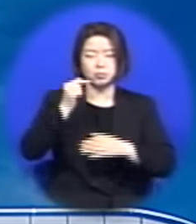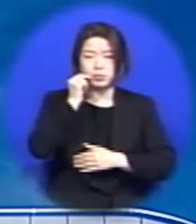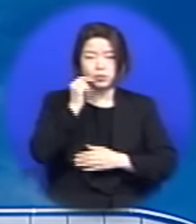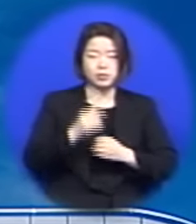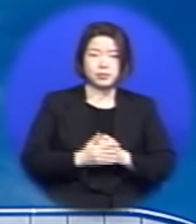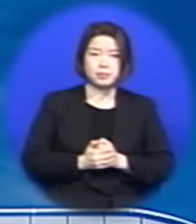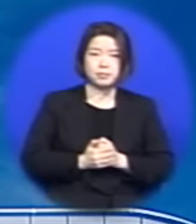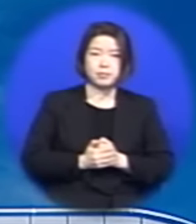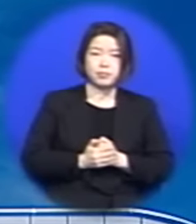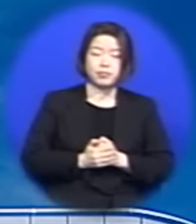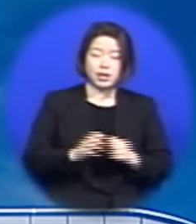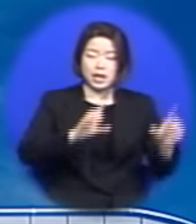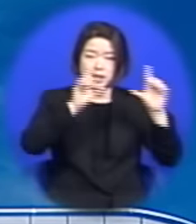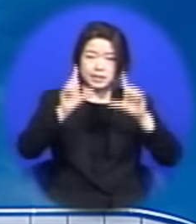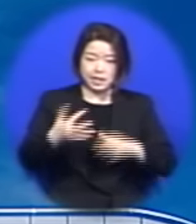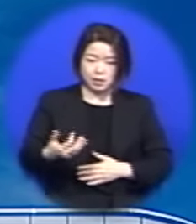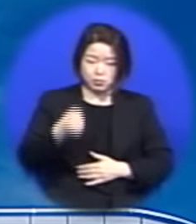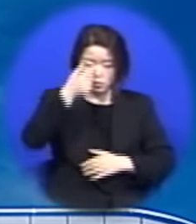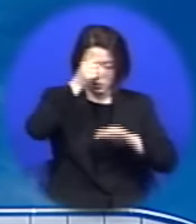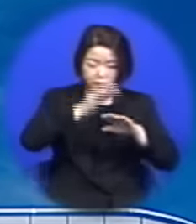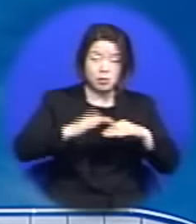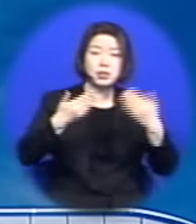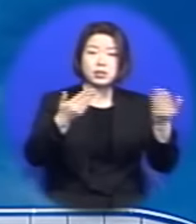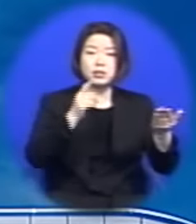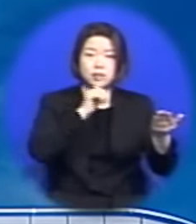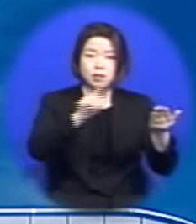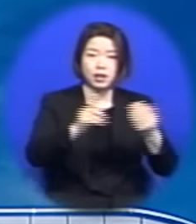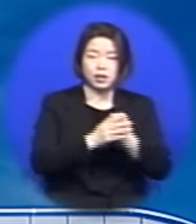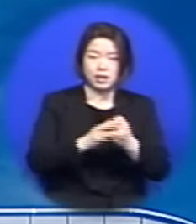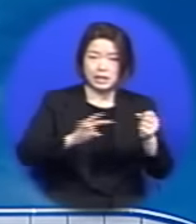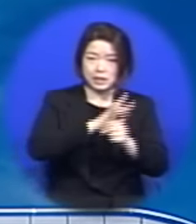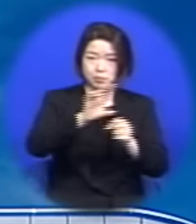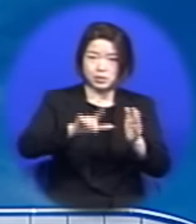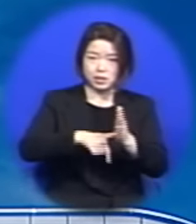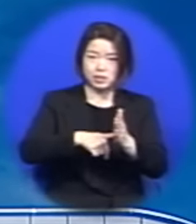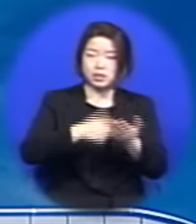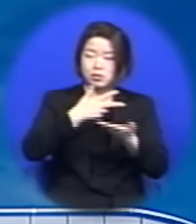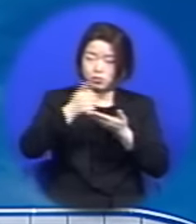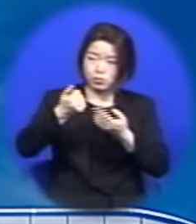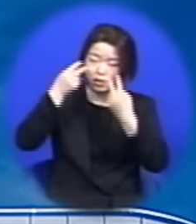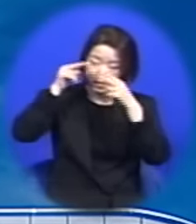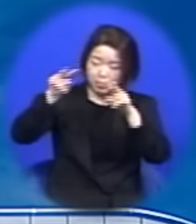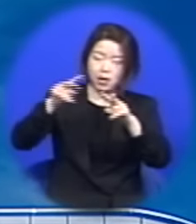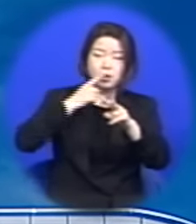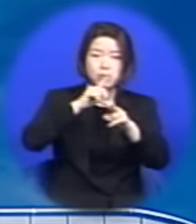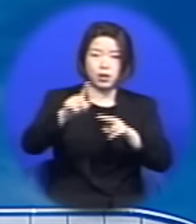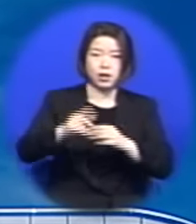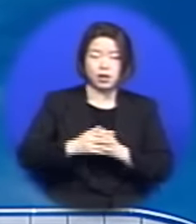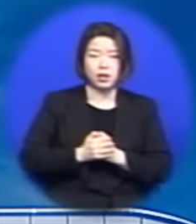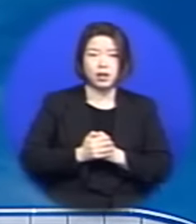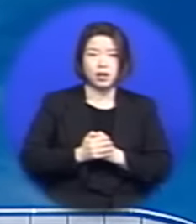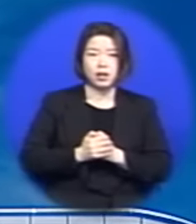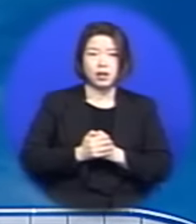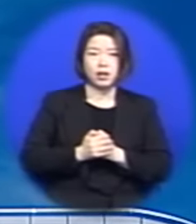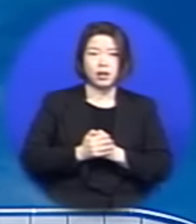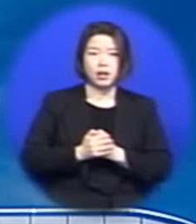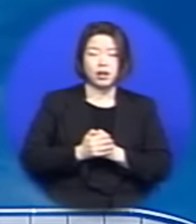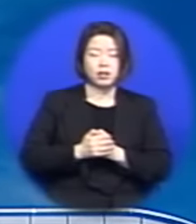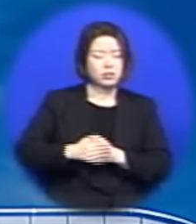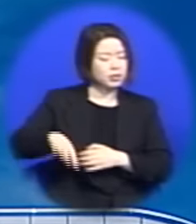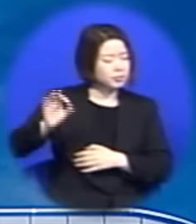사람 삶으로 예배하라 24시간 주님을 바라보라 소리 듣지